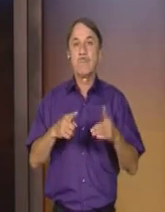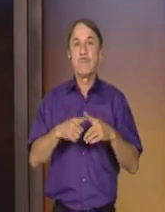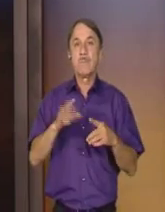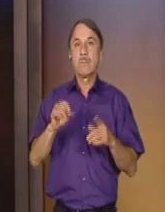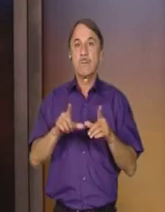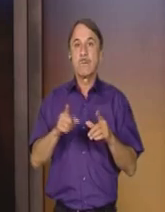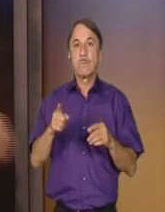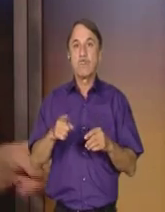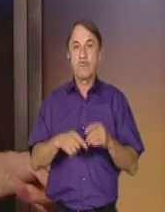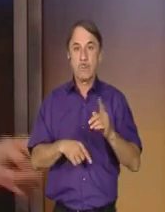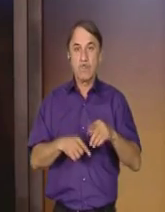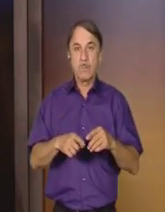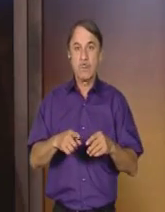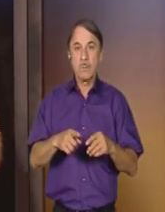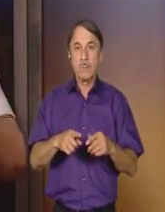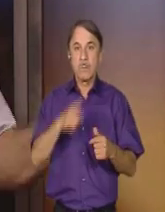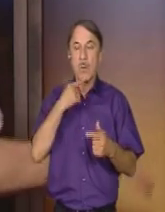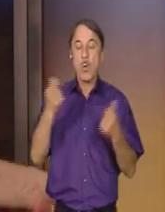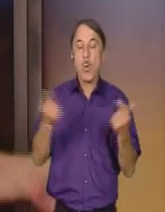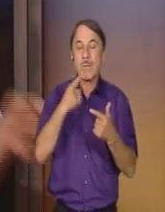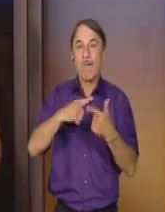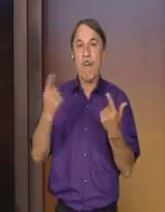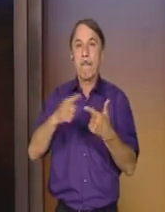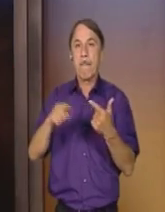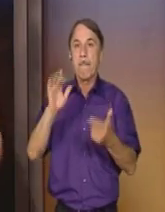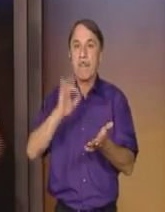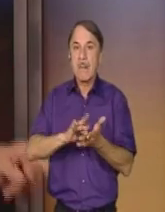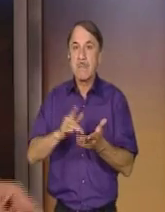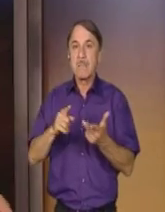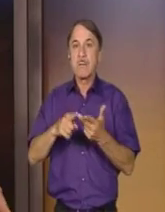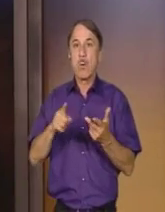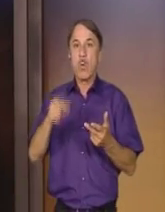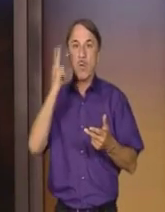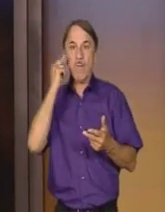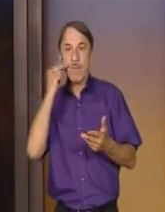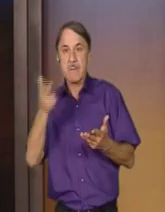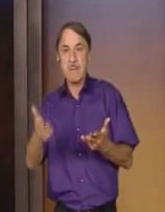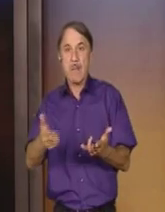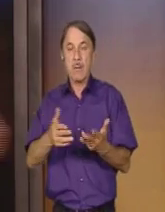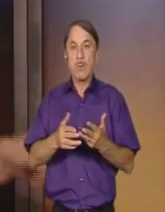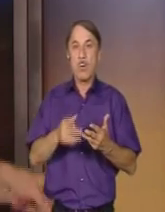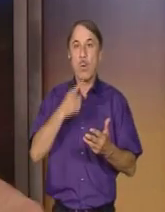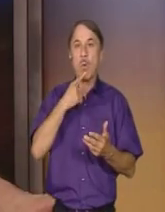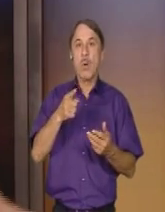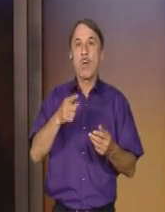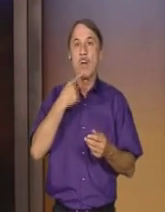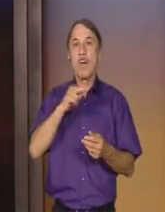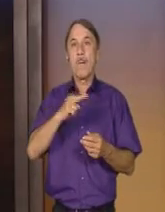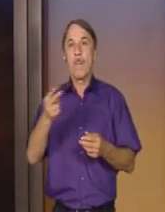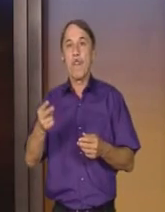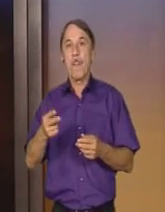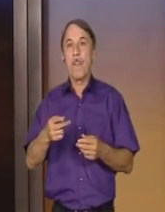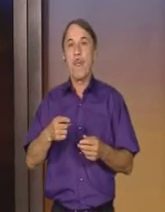Bečeju, odrastao u Novom Miloševu, služio vojsku u Novom Mestu, završit će u Novom Sadu, sestra mu radi u Novom Miloševu.